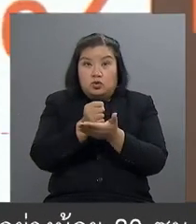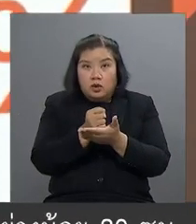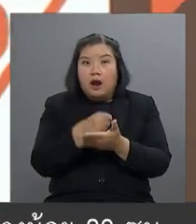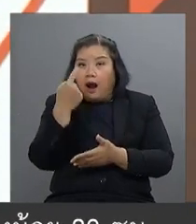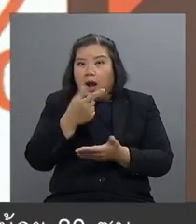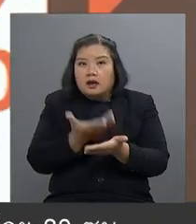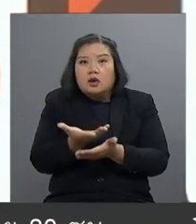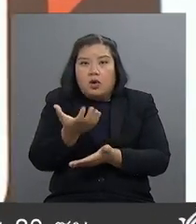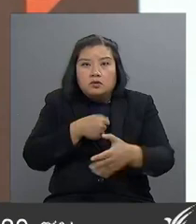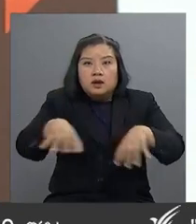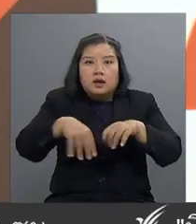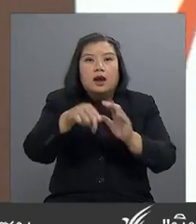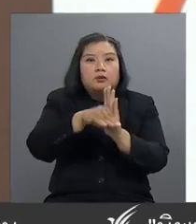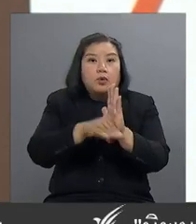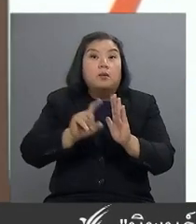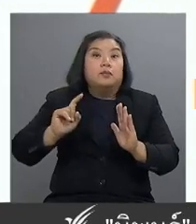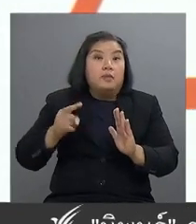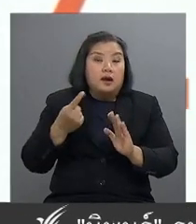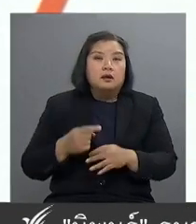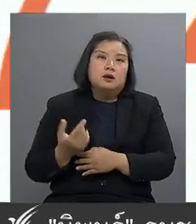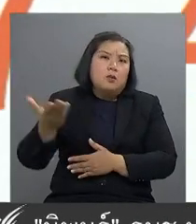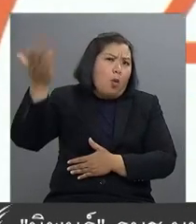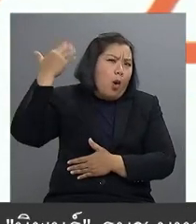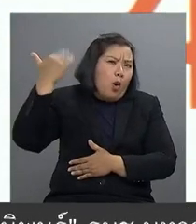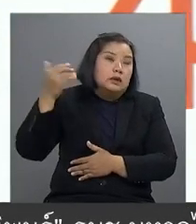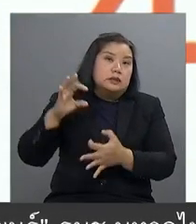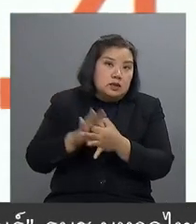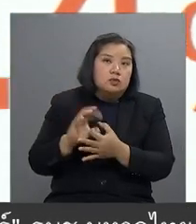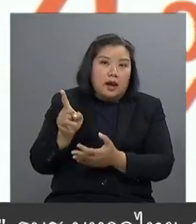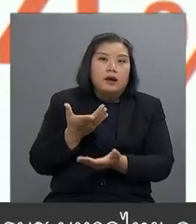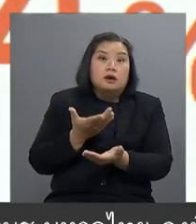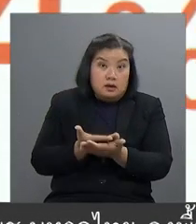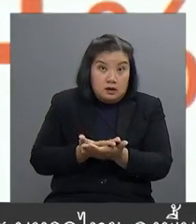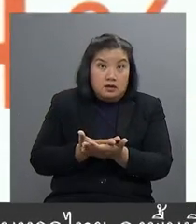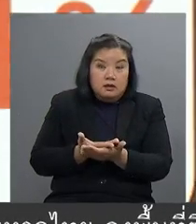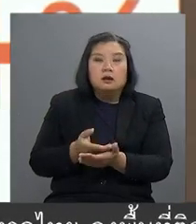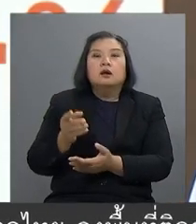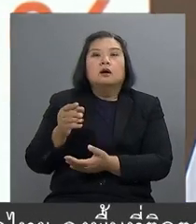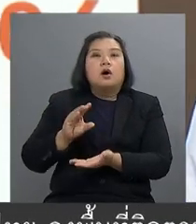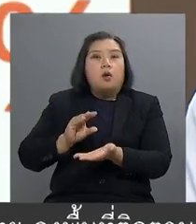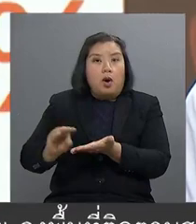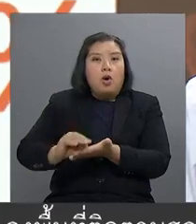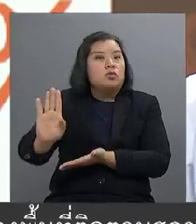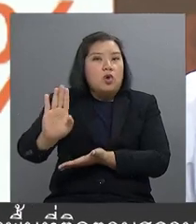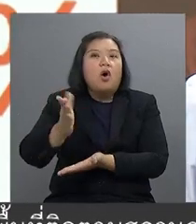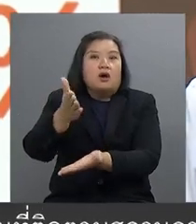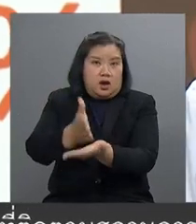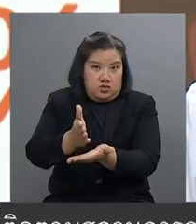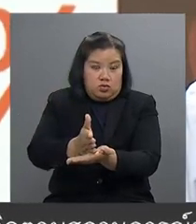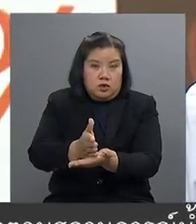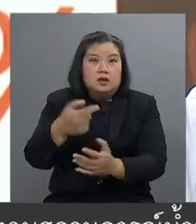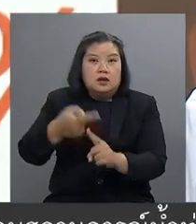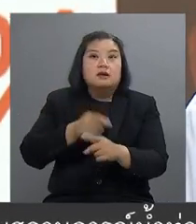หลักๆในช่วงเวลานั้นก็คือเรื่องของการพักชำระด้วยเงินต้นและดอกเบี้ยพบว่าเดือนกันยายนที่เสียน่ะ